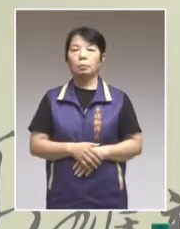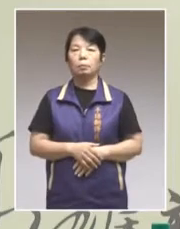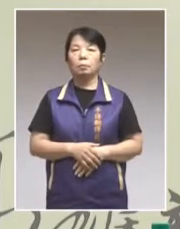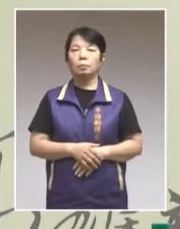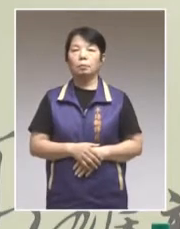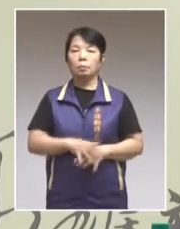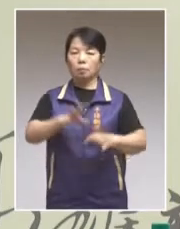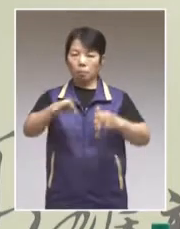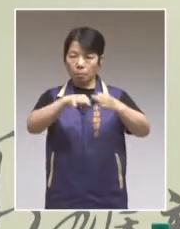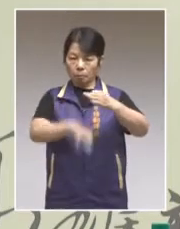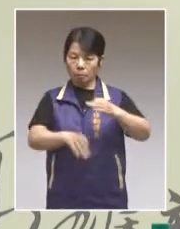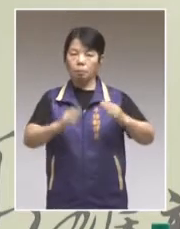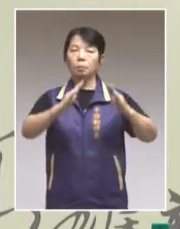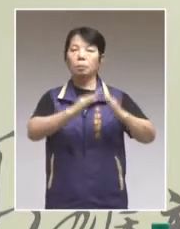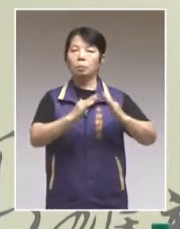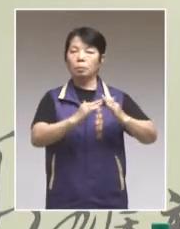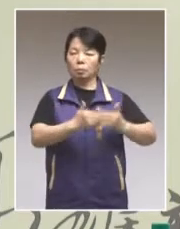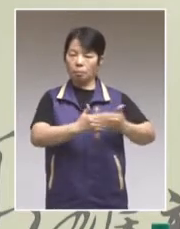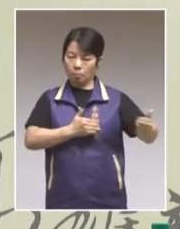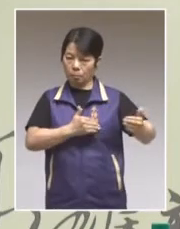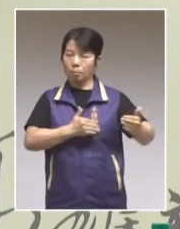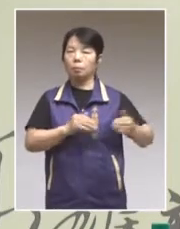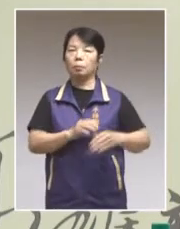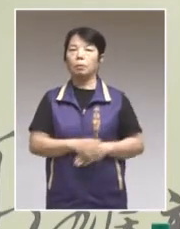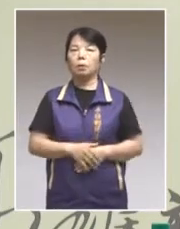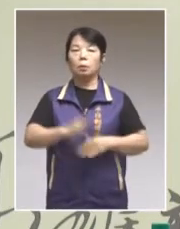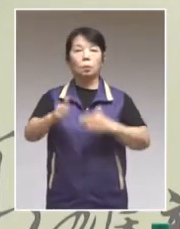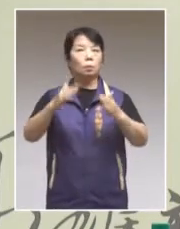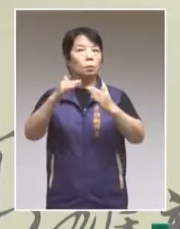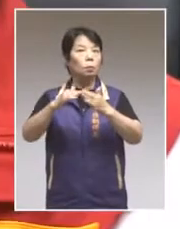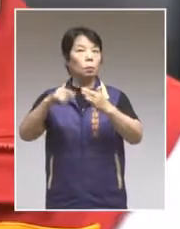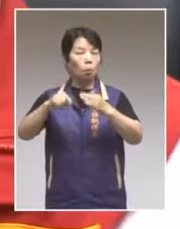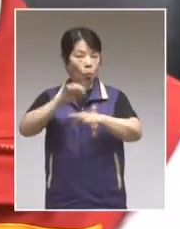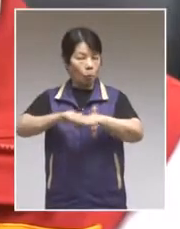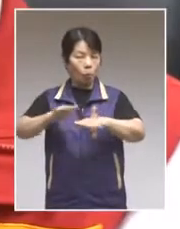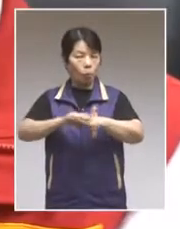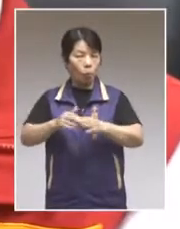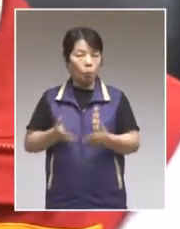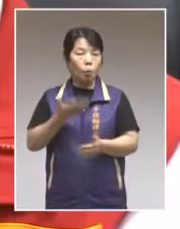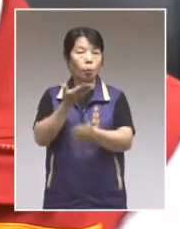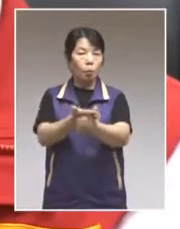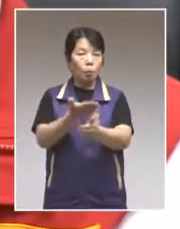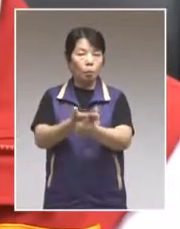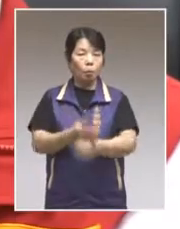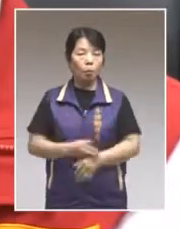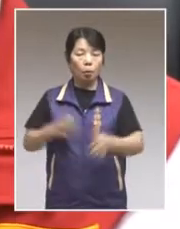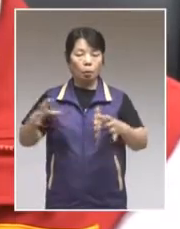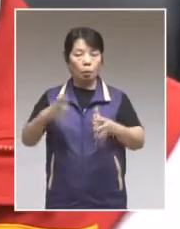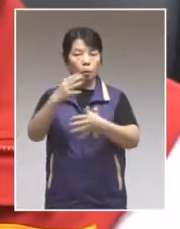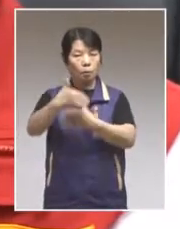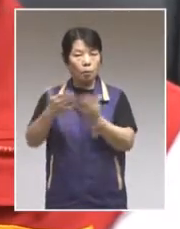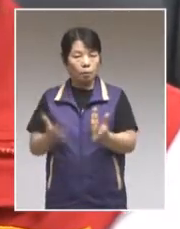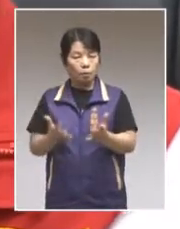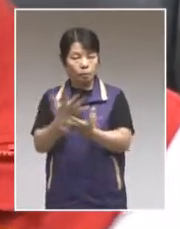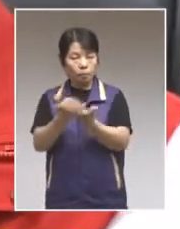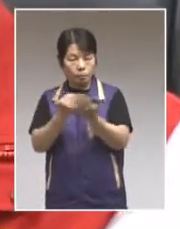啊这个居家隔离的对象，好，所以学校会发给啊我们同班同学、亲